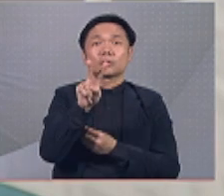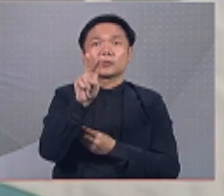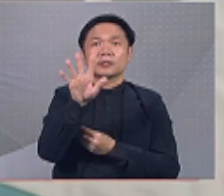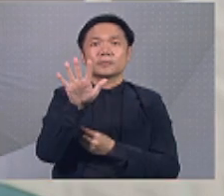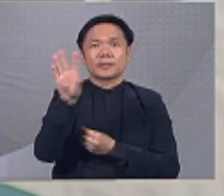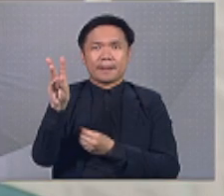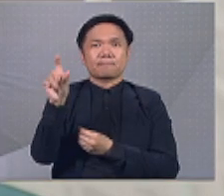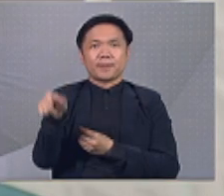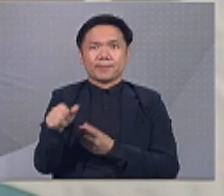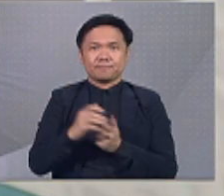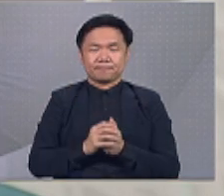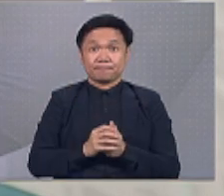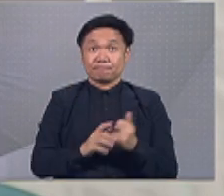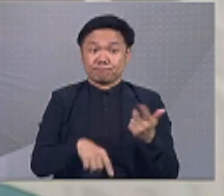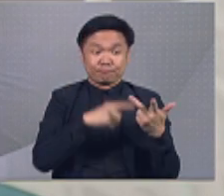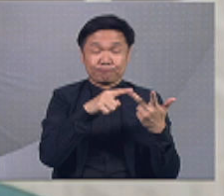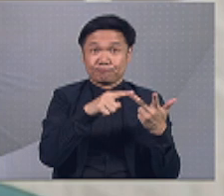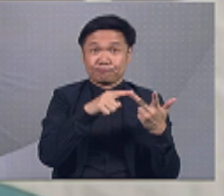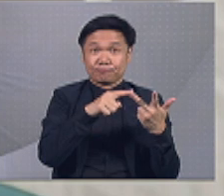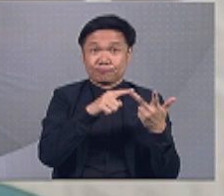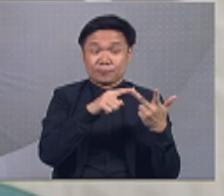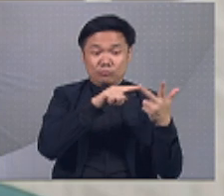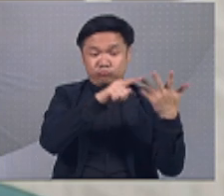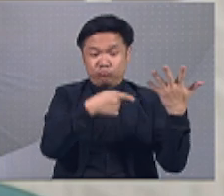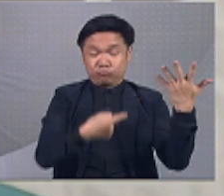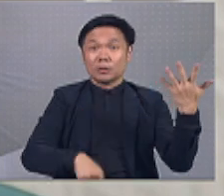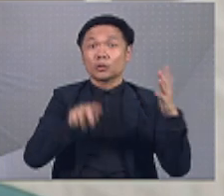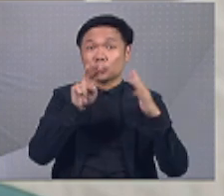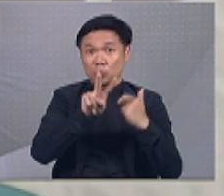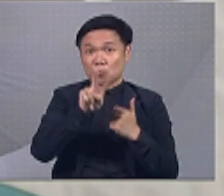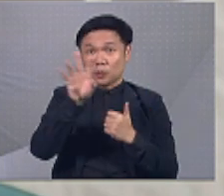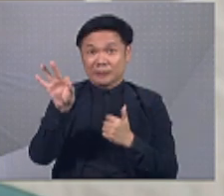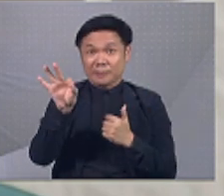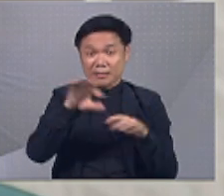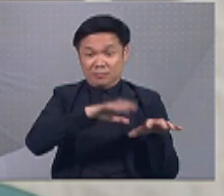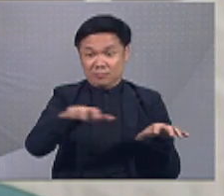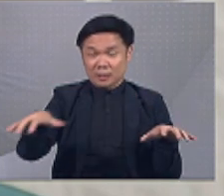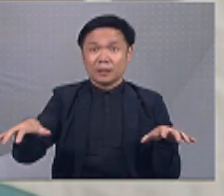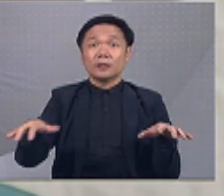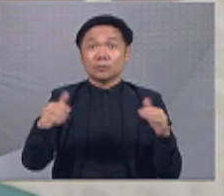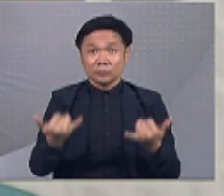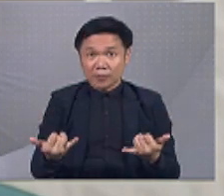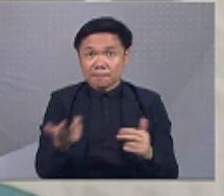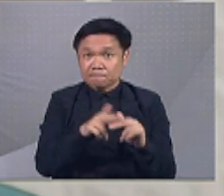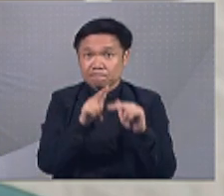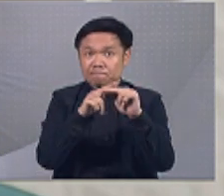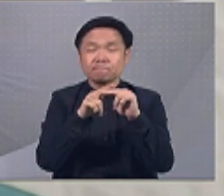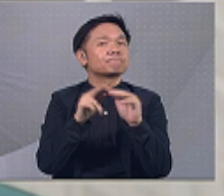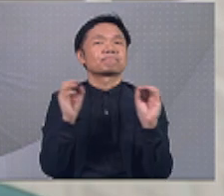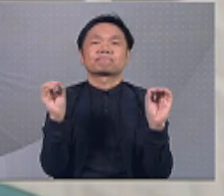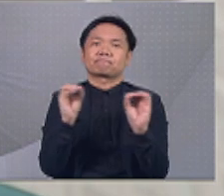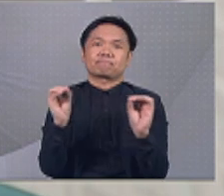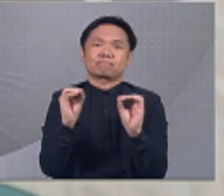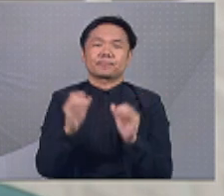256kbs lain like 2019 the ya Ada pertambahan cash pada hari ini dimaklumkan